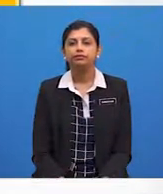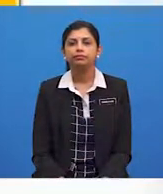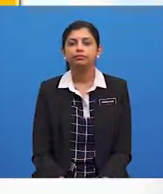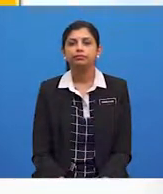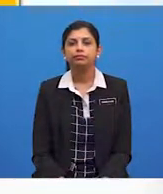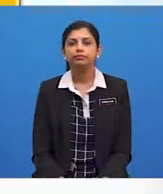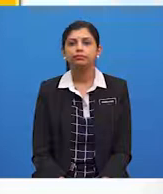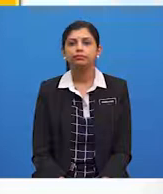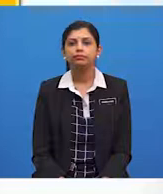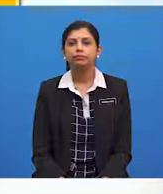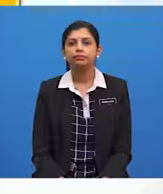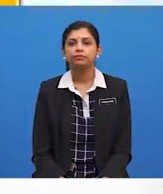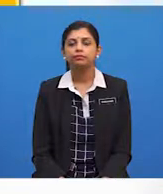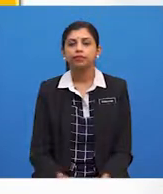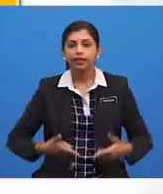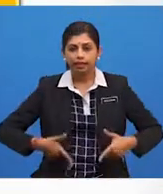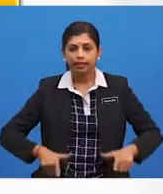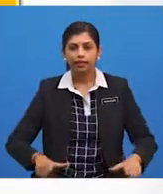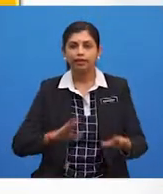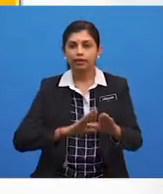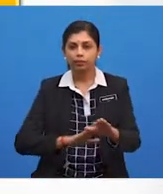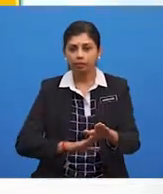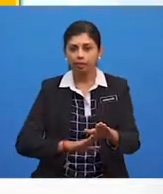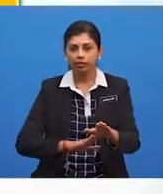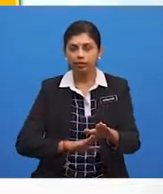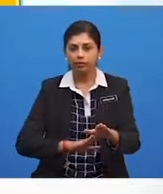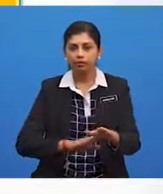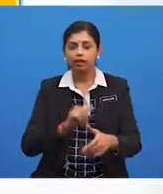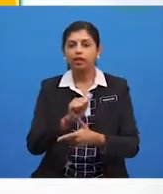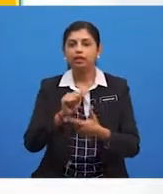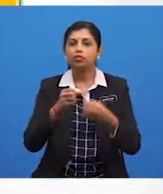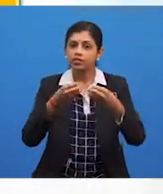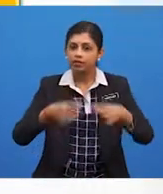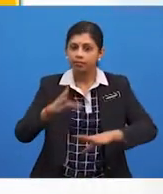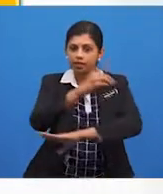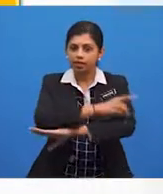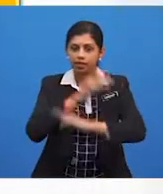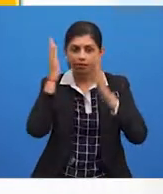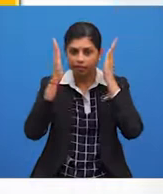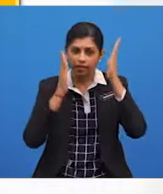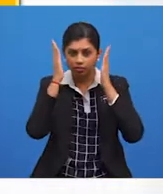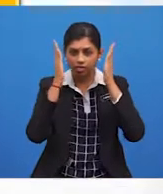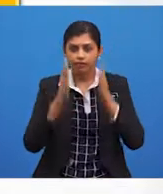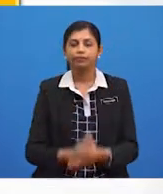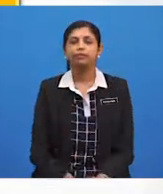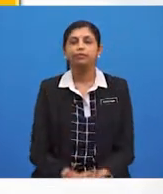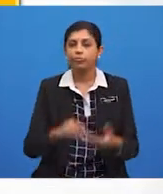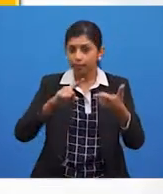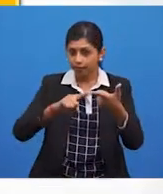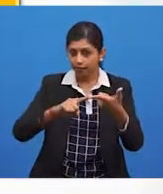yang pertama, lahir pada atau selepas Hari Malaysia. Yang